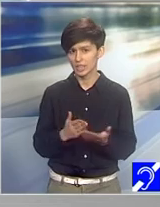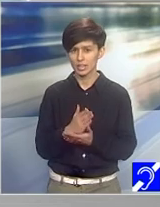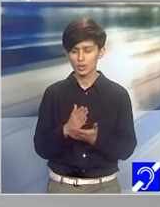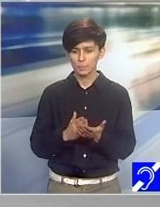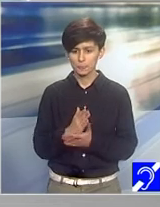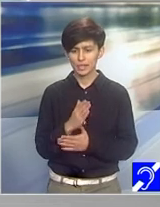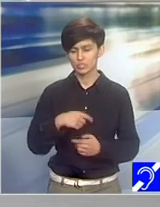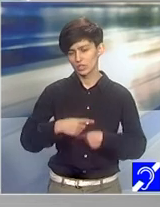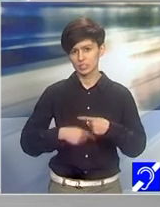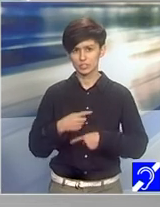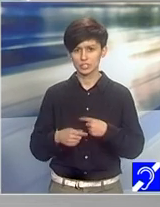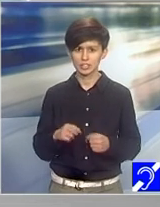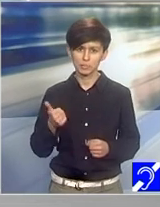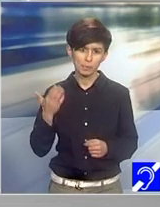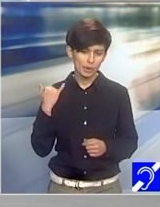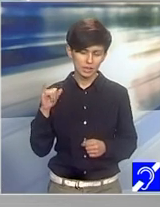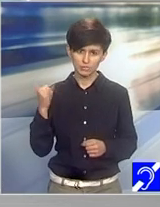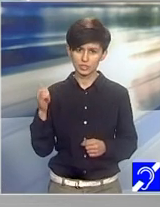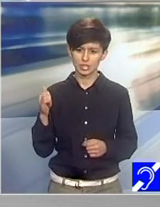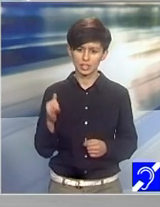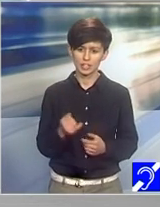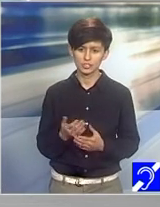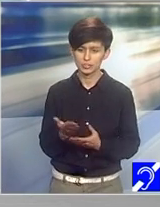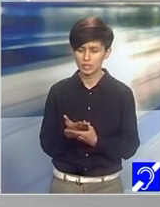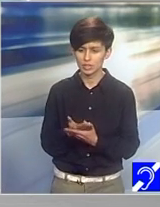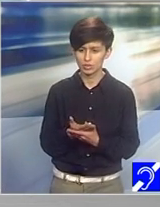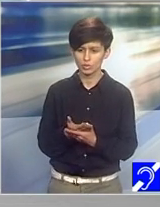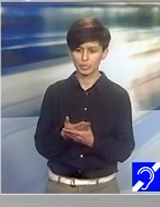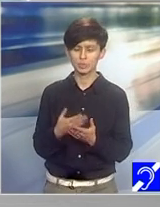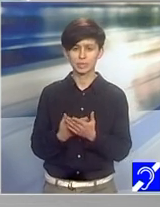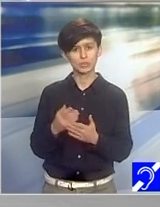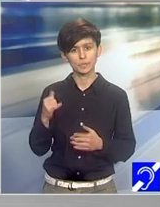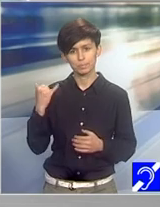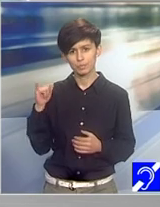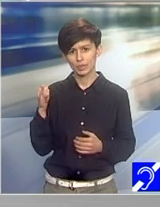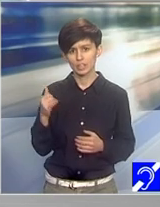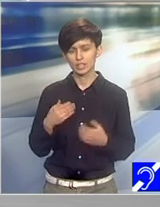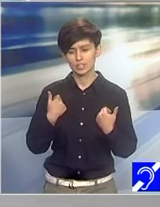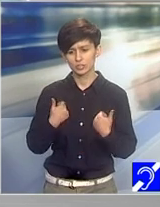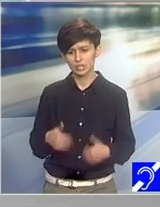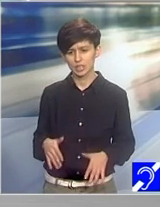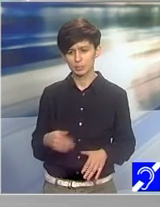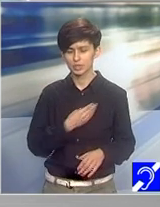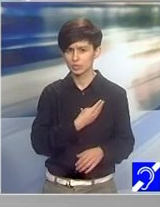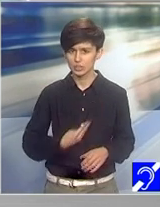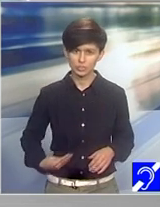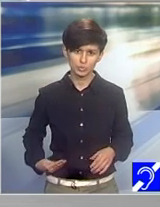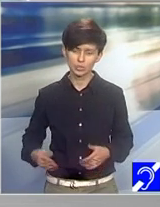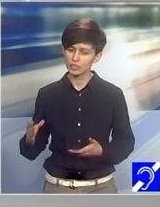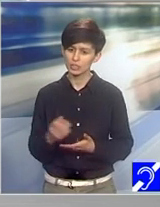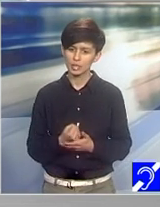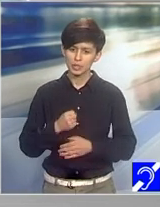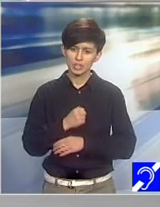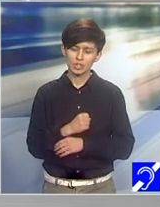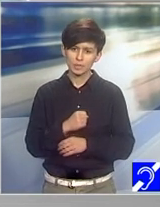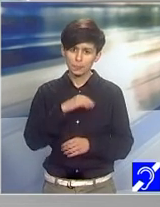în 1860. A fost și un act de compensare pentru că Iașul a pierdut Bucureștiul preluând, să spunem, atribuțiile de